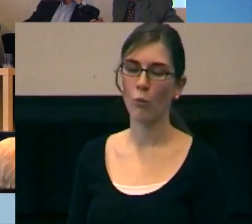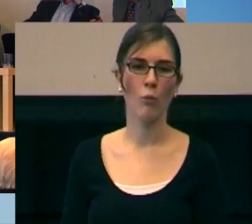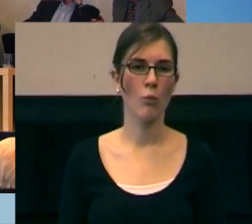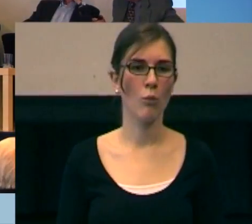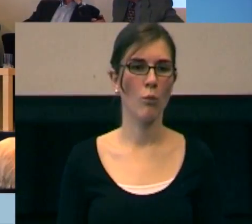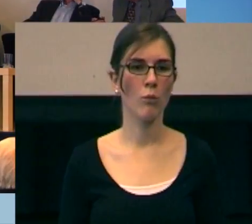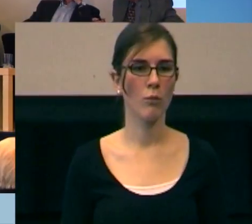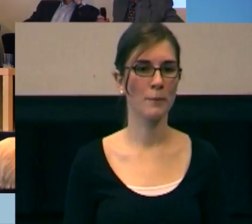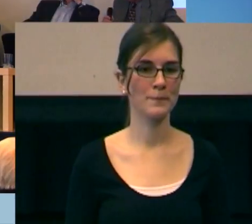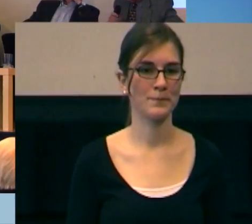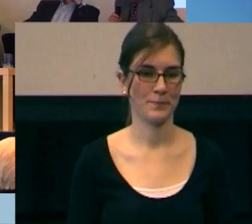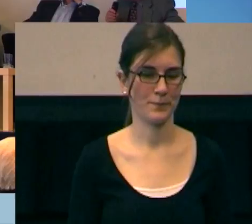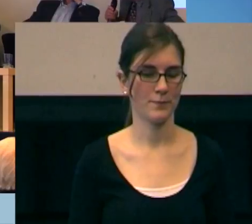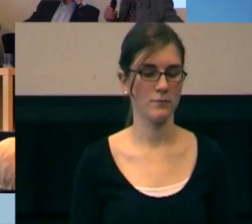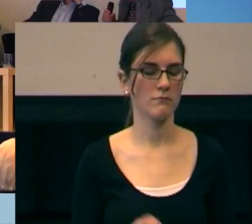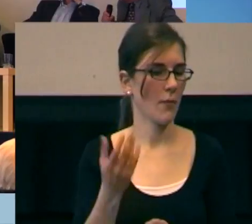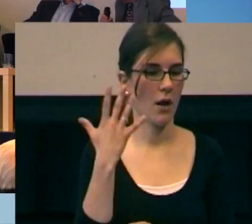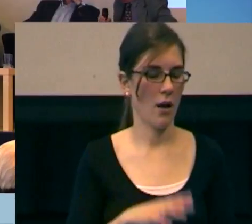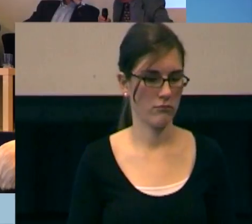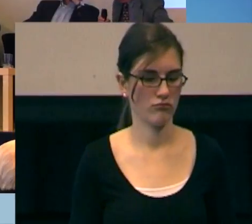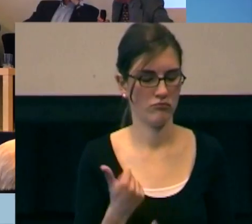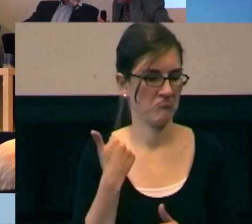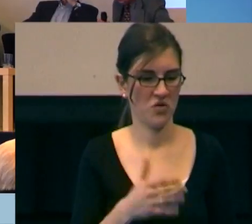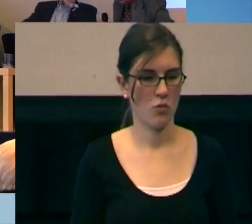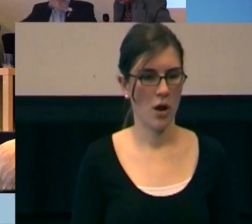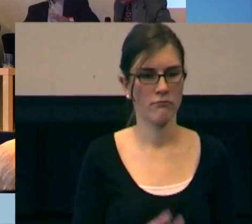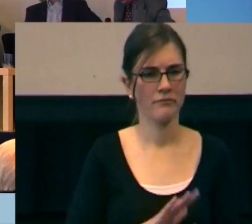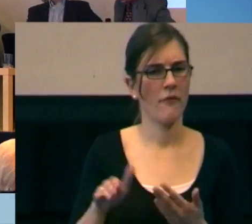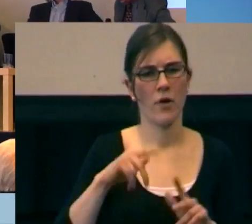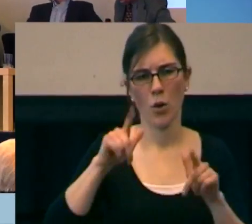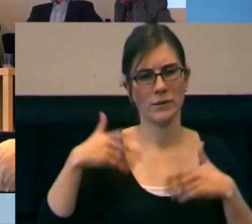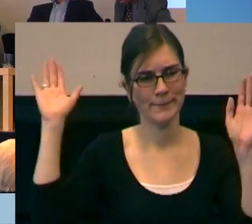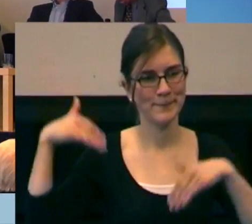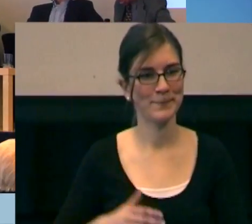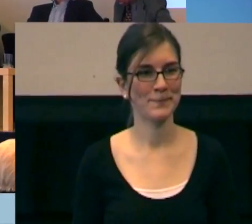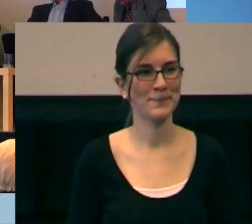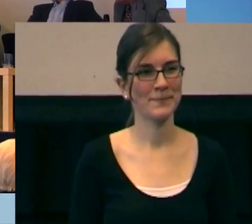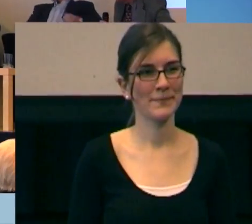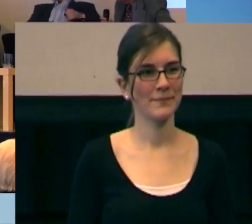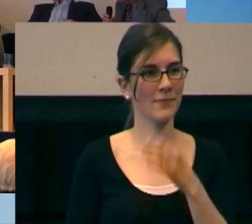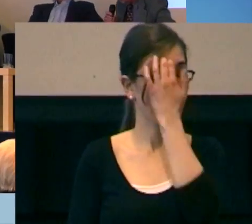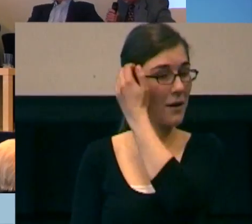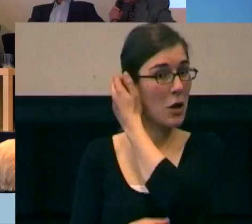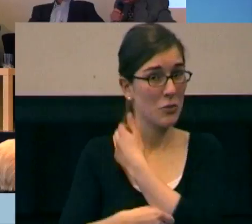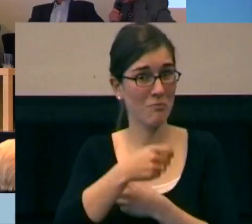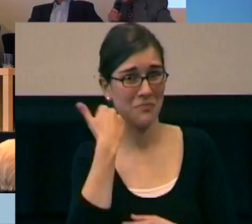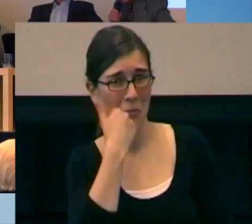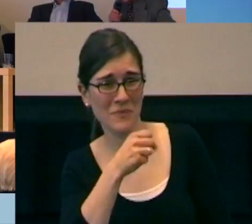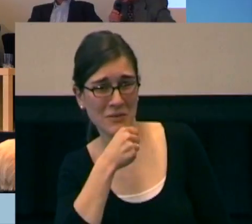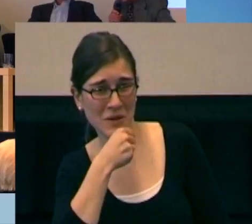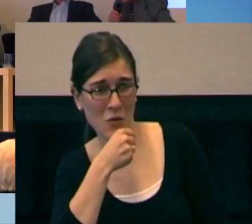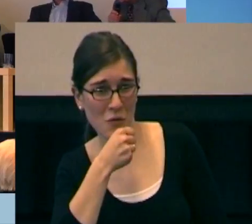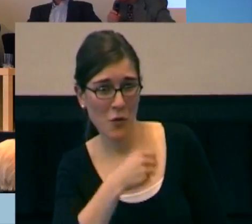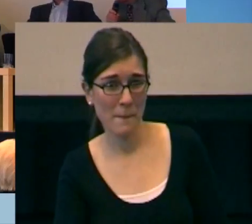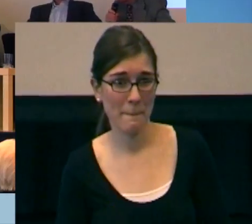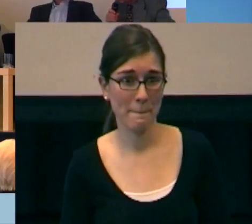Nicht drücken, einfach reden. Einfach reden, alles klar. Wunderbar, dann schießen Sie los. Ja, gut, also es werden maximal zwei